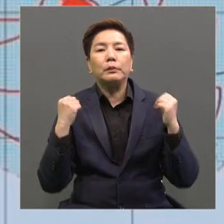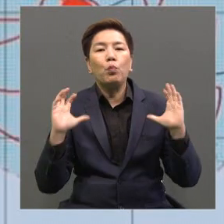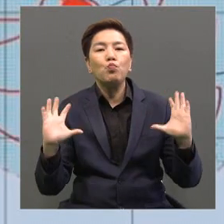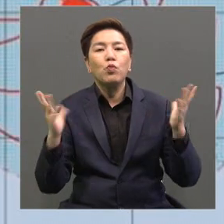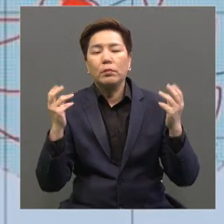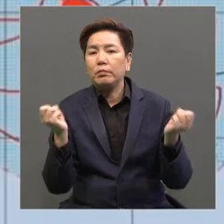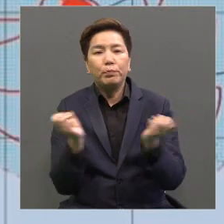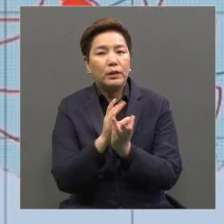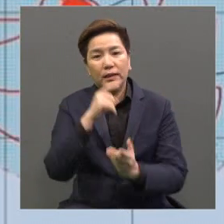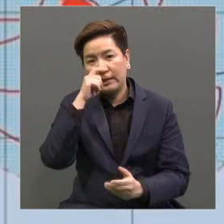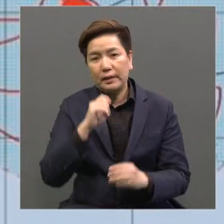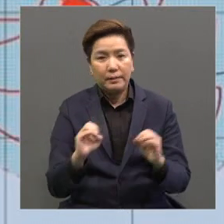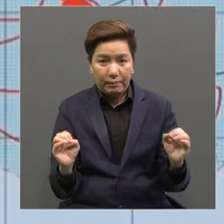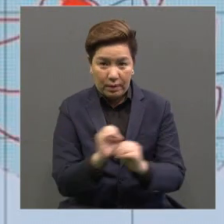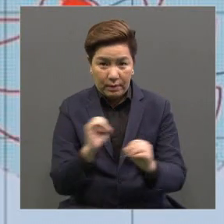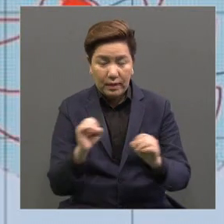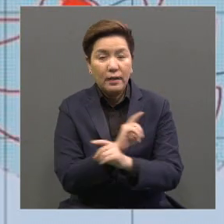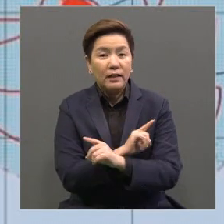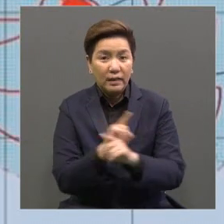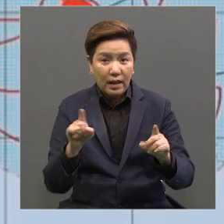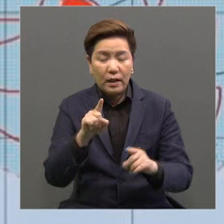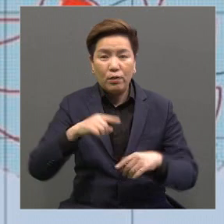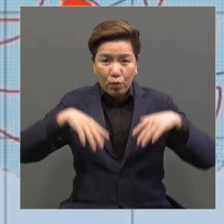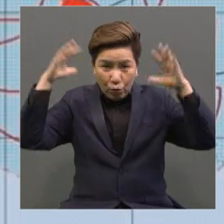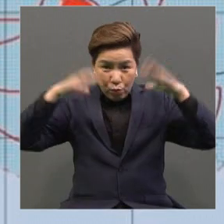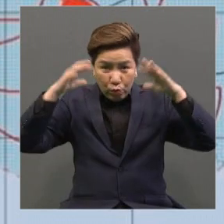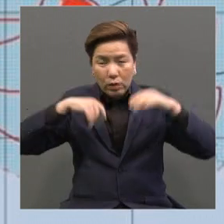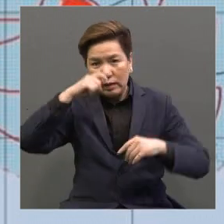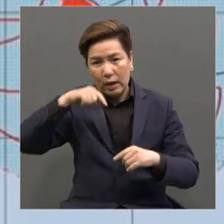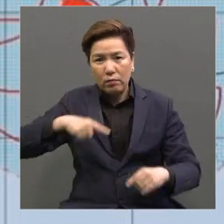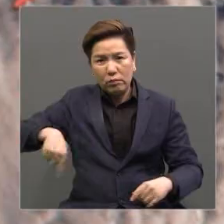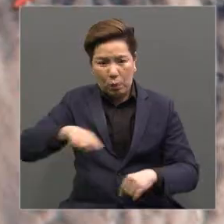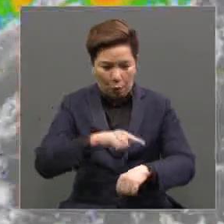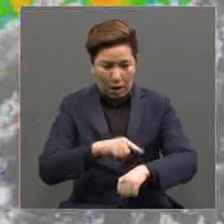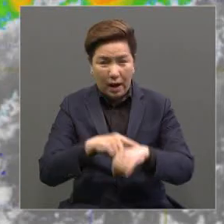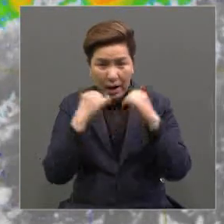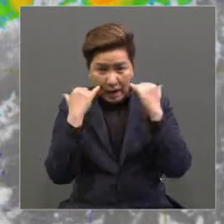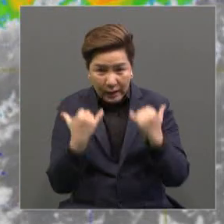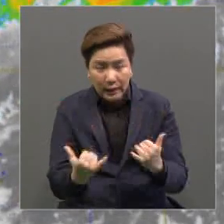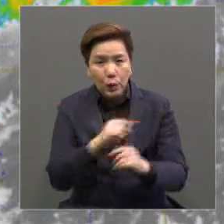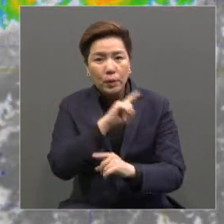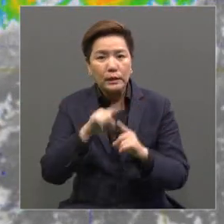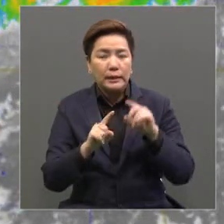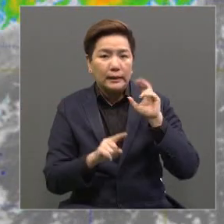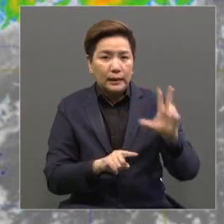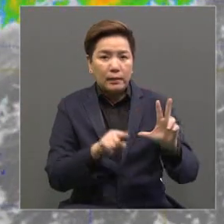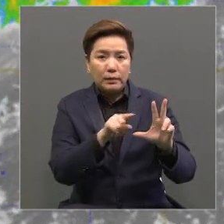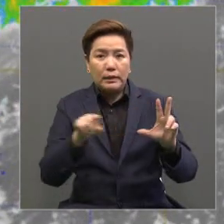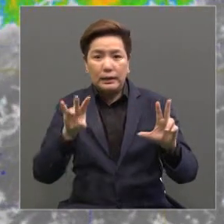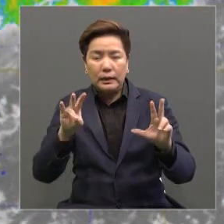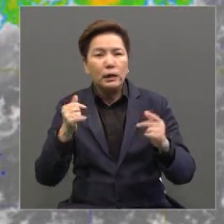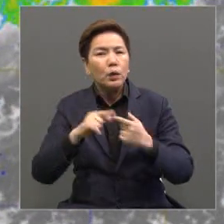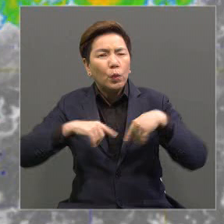ผลกระทบอะไรต่อประเทศไทยนะครับแต่คุณผู้ชมครับผลที่ตกในประเทศไทยในห้วงเดียวกันก็คือช่วงวันที่ 3-7ตุลาคมเนี่ย